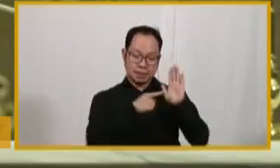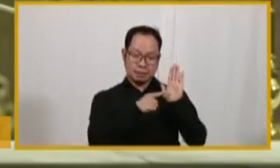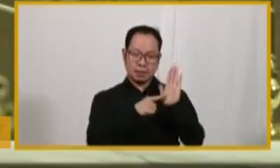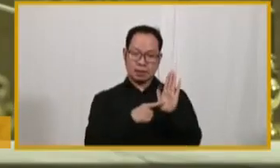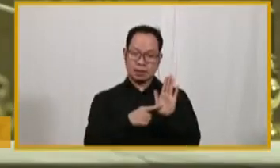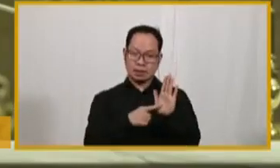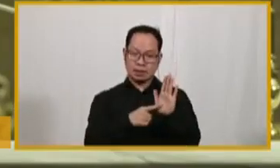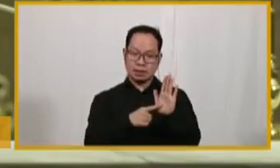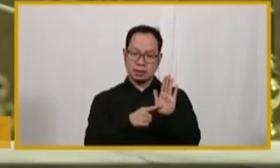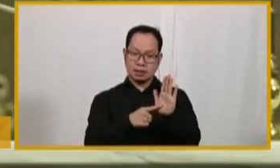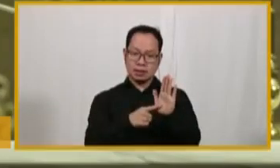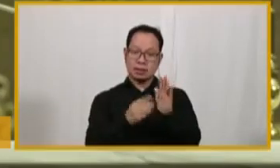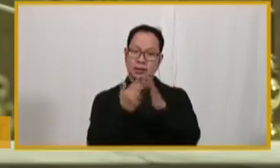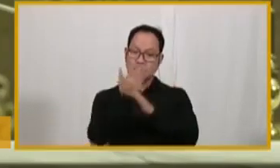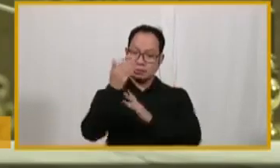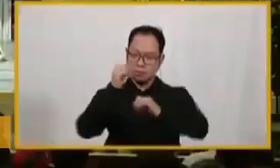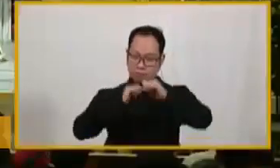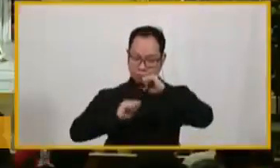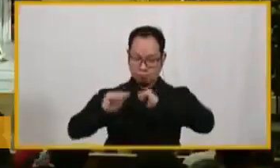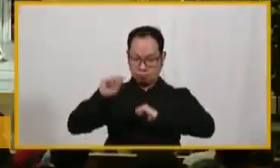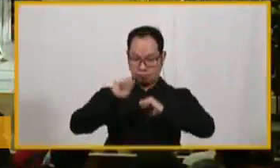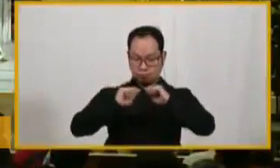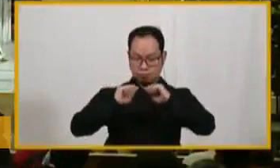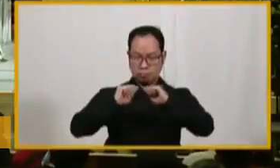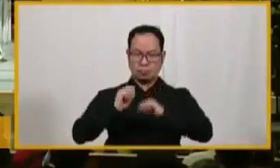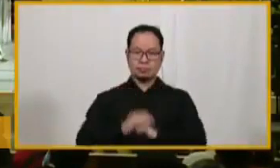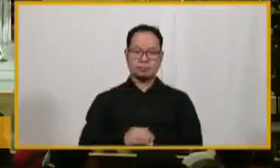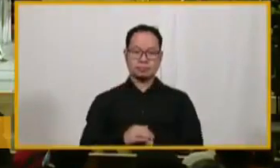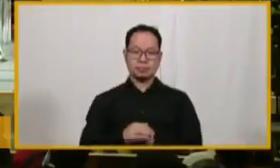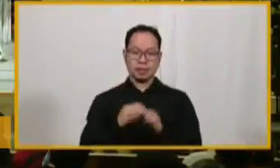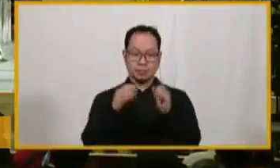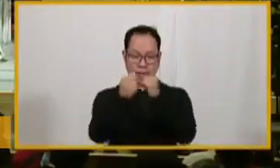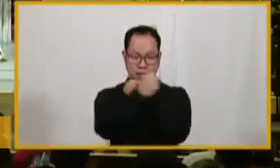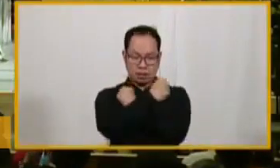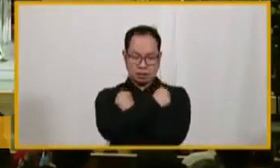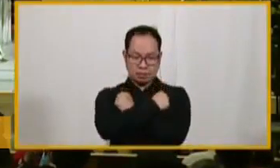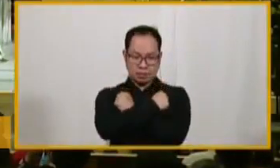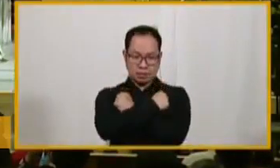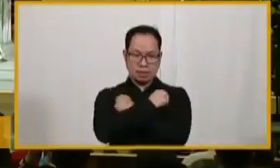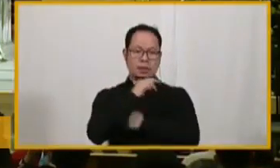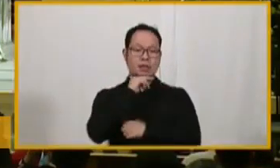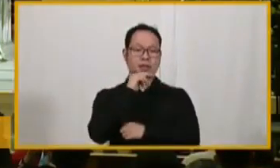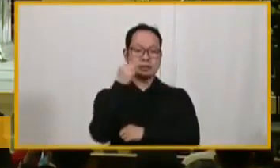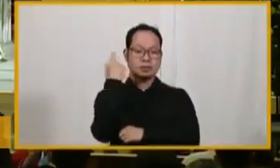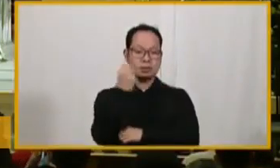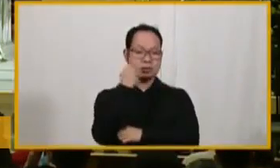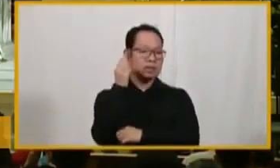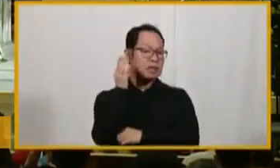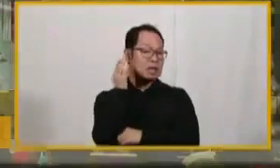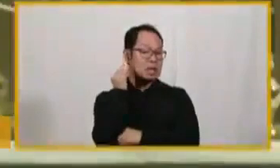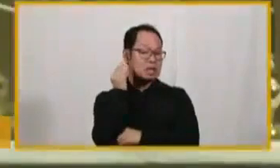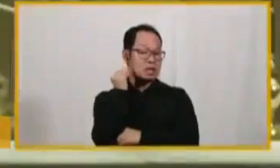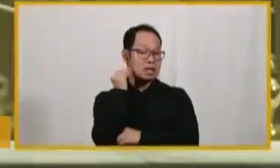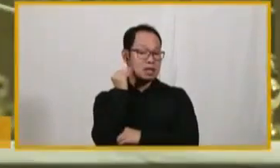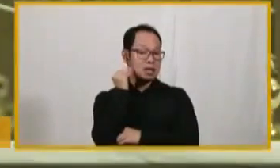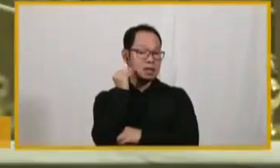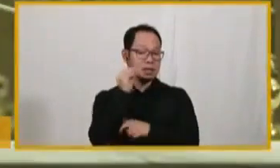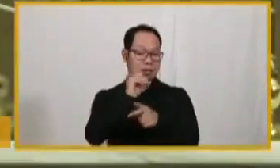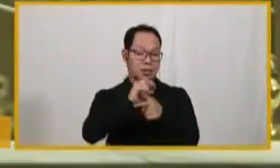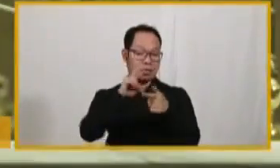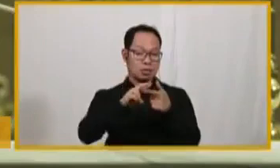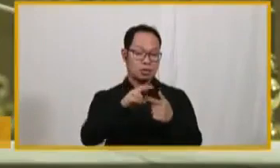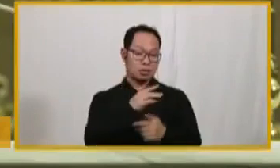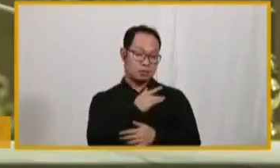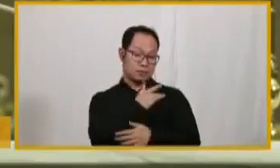ipinapakita sa gawa. Ang pag-ibig ay hindi lamang naririnig o